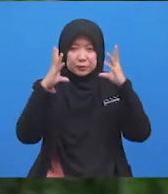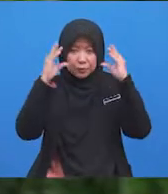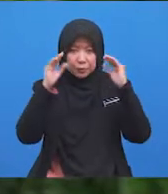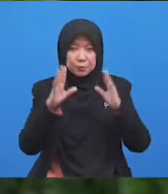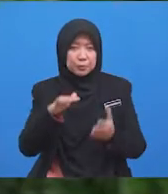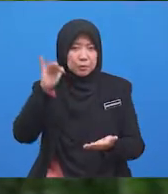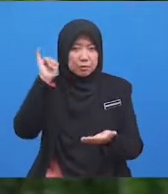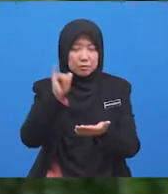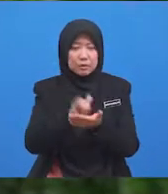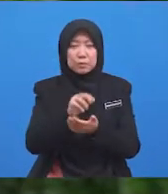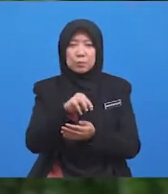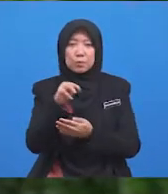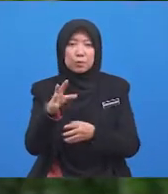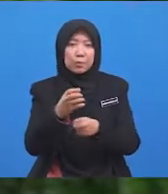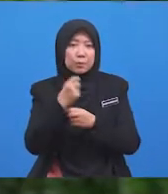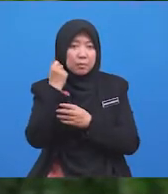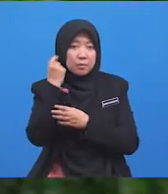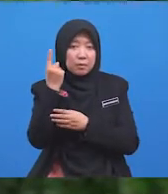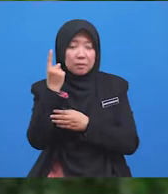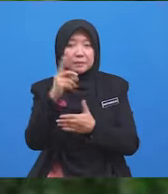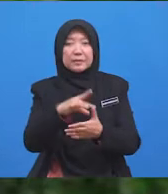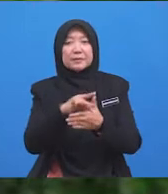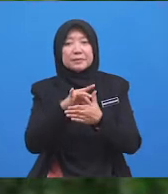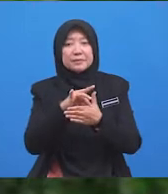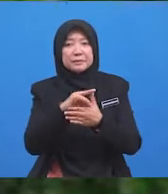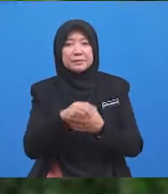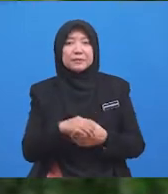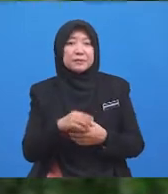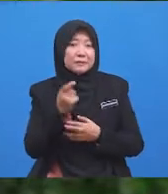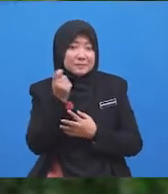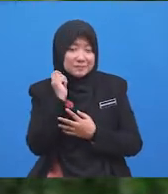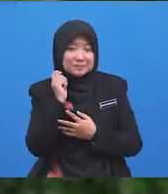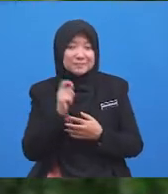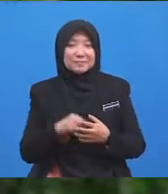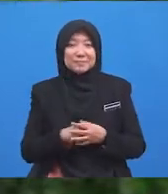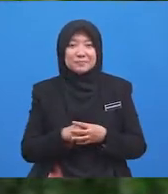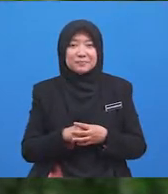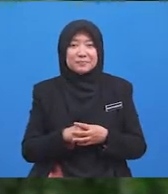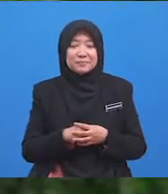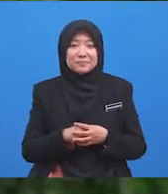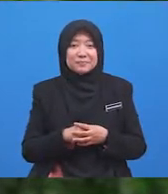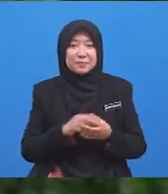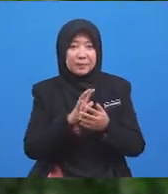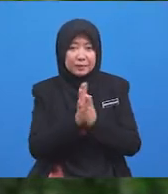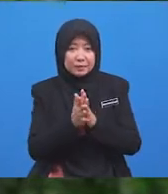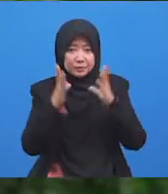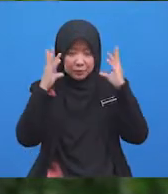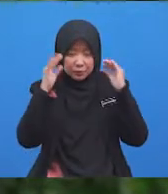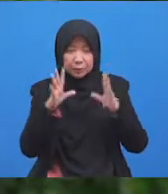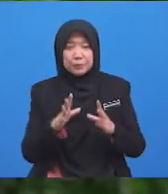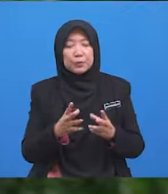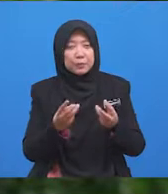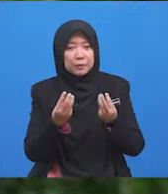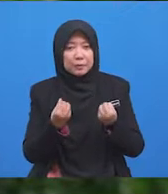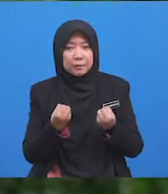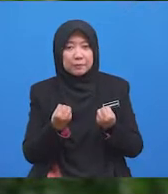yakin murid-murid dapat memahami isi pembelajaran sebentar tadi justeru jago ingin mengajak